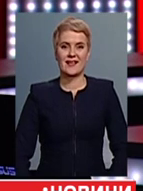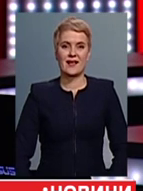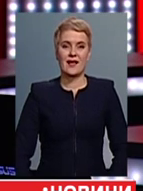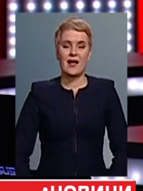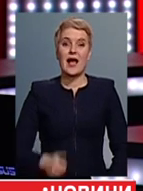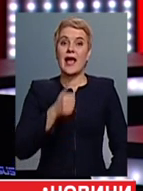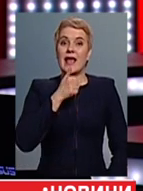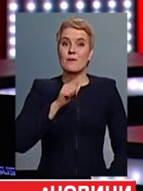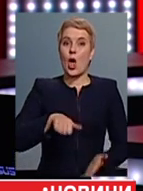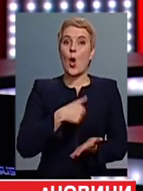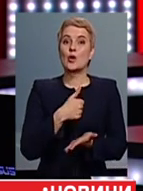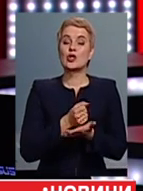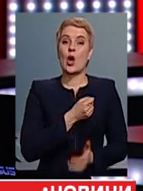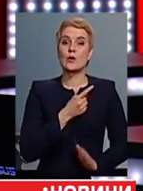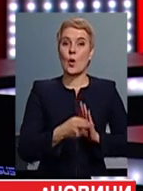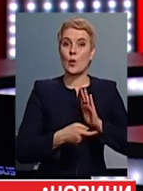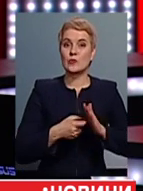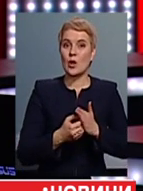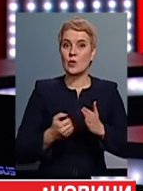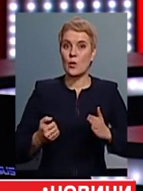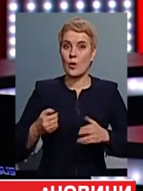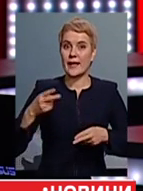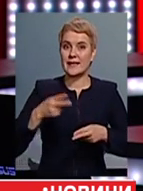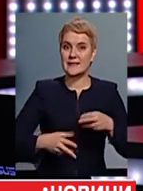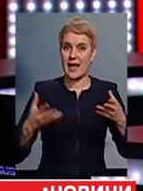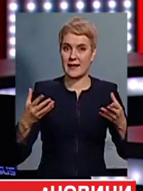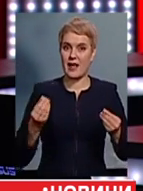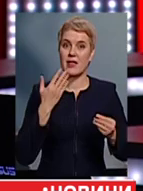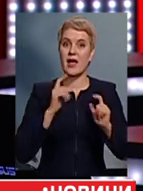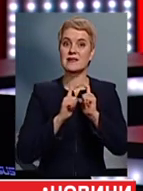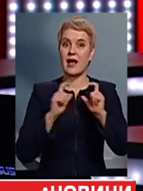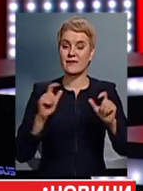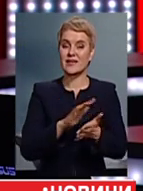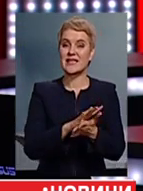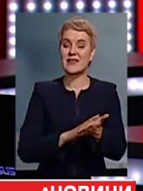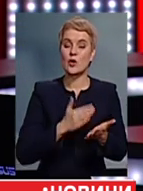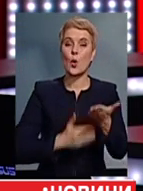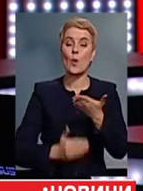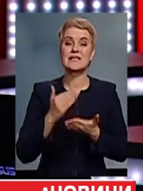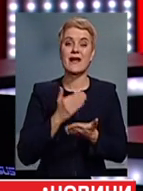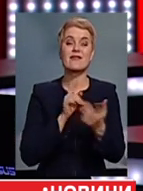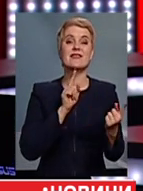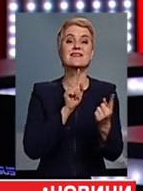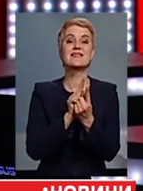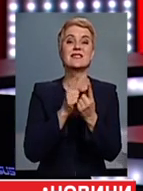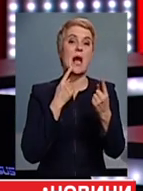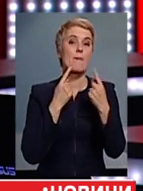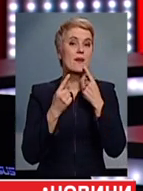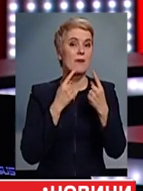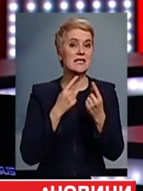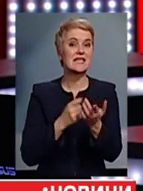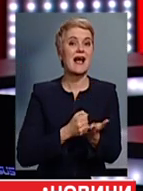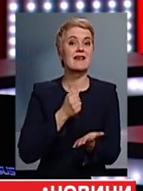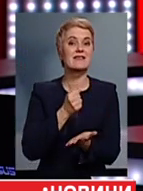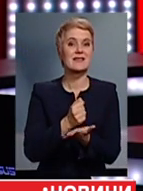Ім'я очільника Одещини стане відомо до кінця дня. В Нацагентстві з питань держслужби тривають останні співбесіди з кандидатами на цю посаду. Їх